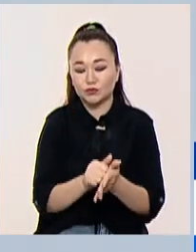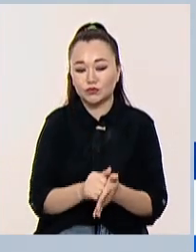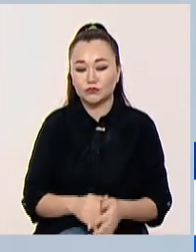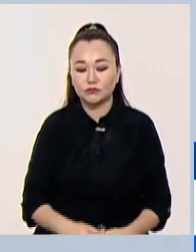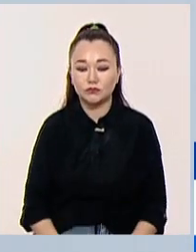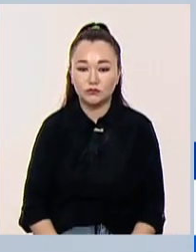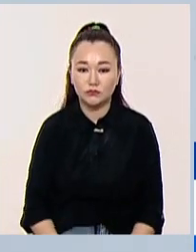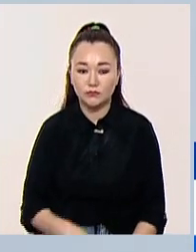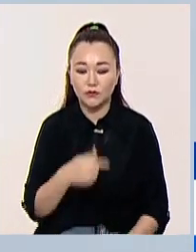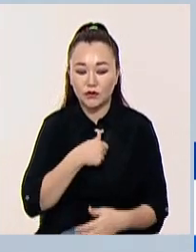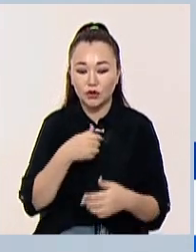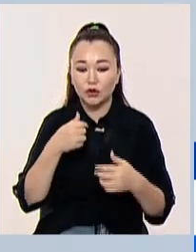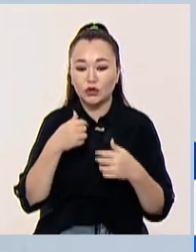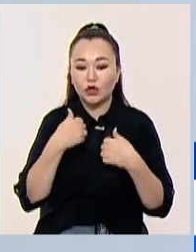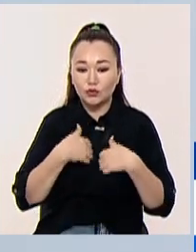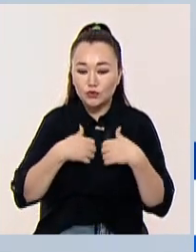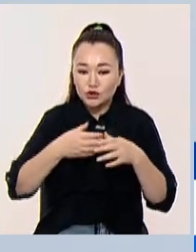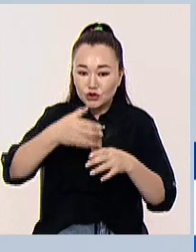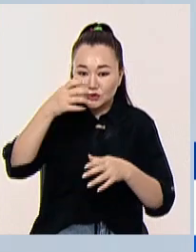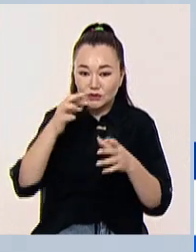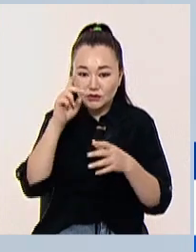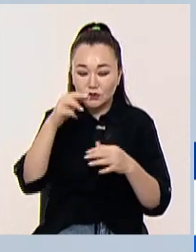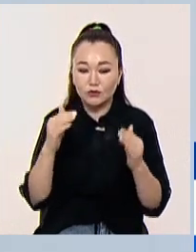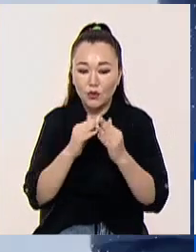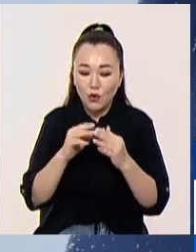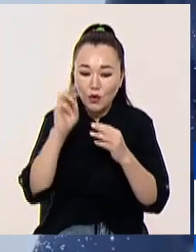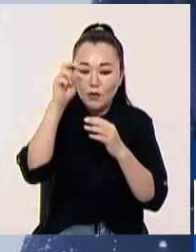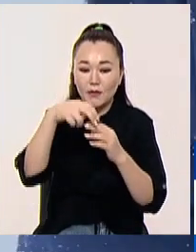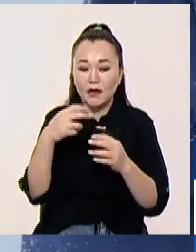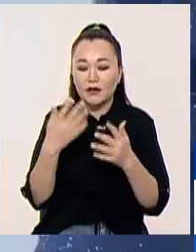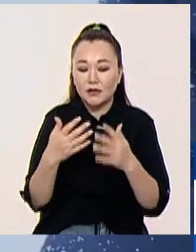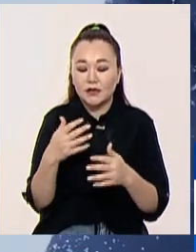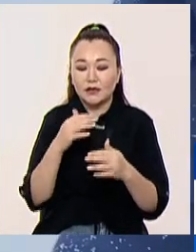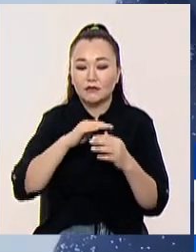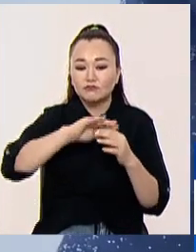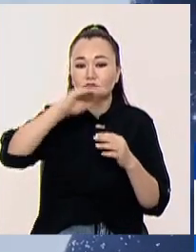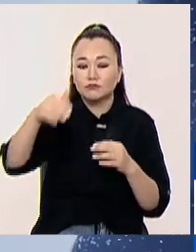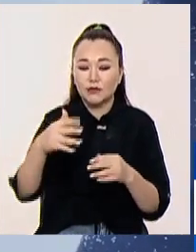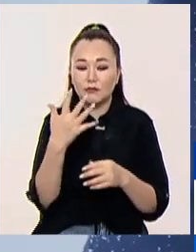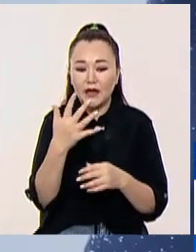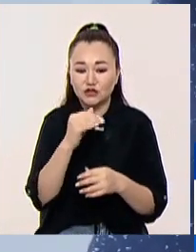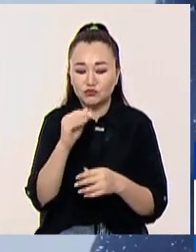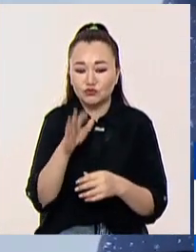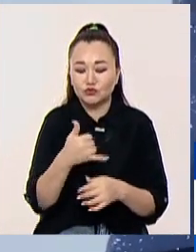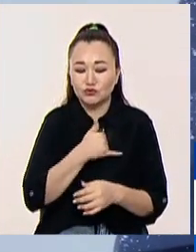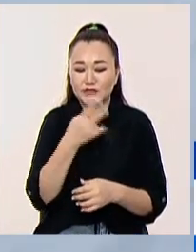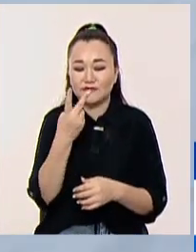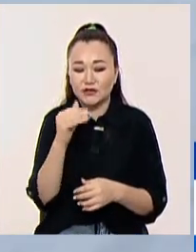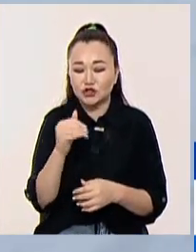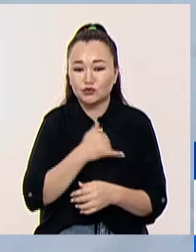ұстағанда біз ана душтың үстіне шығамыз, тамның үстіне шығамыз, қырға шығамыз. 5G болады деп жатыр. 5G-дегі 2G жоқ біздің